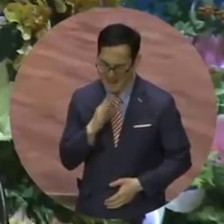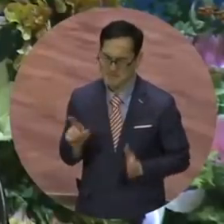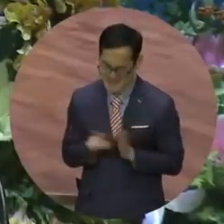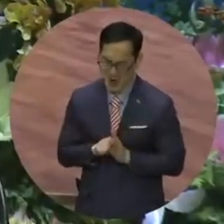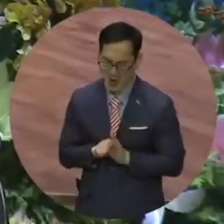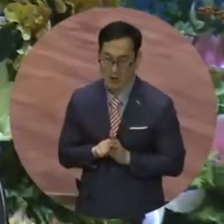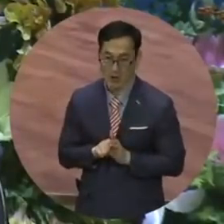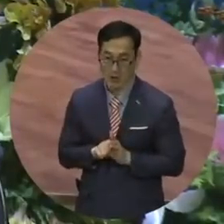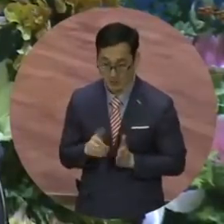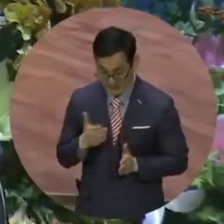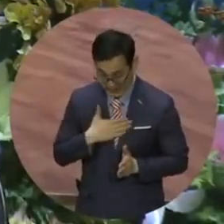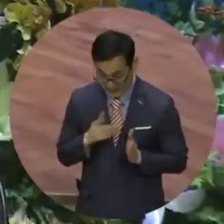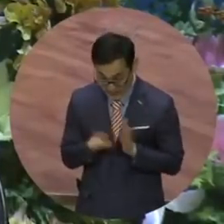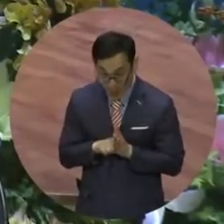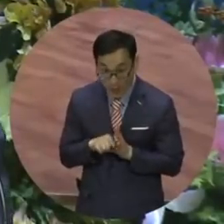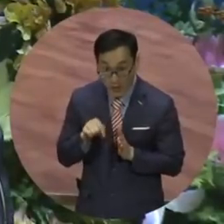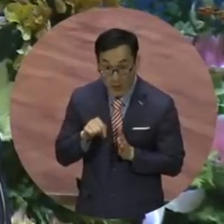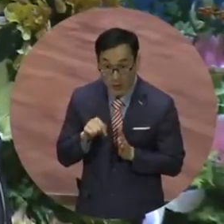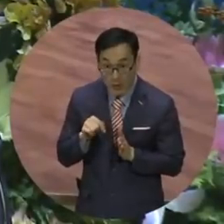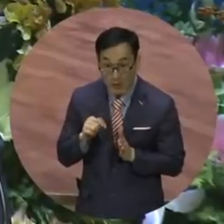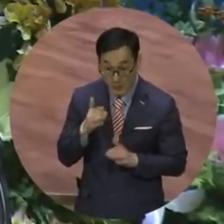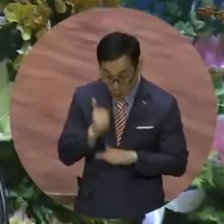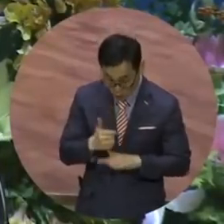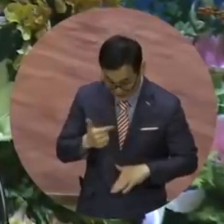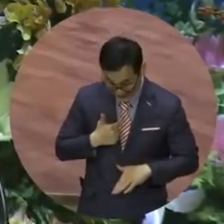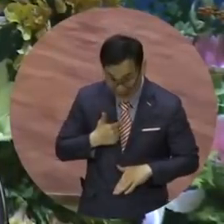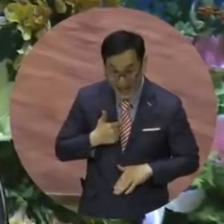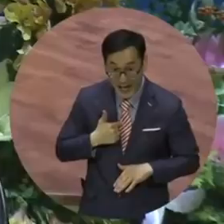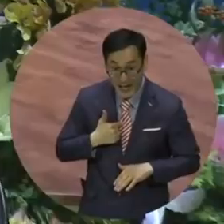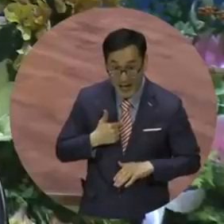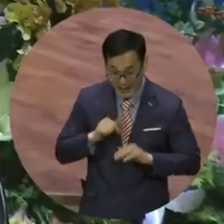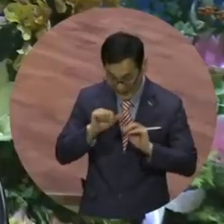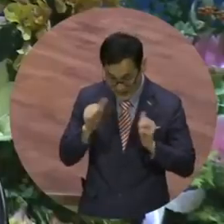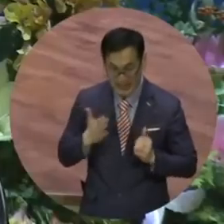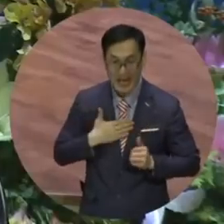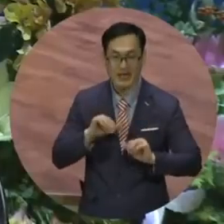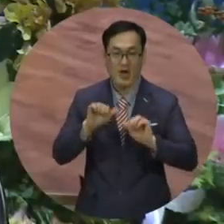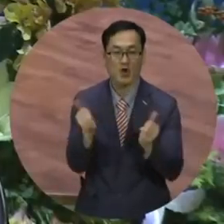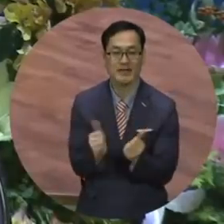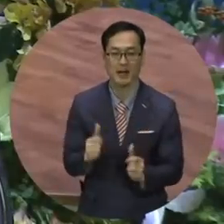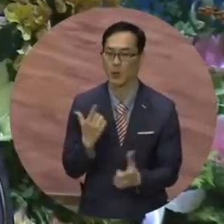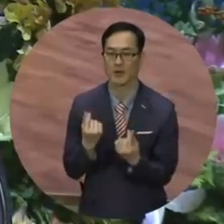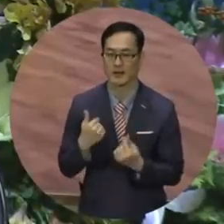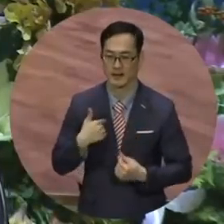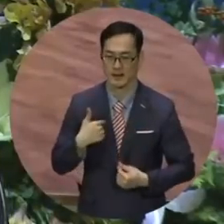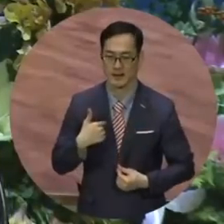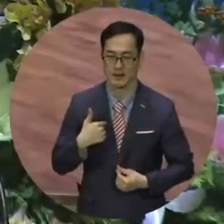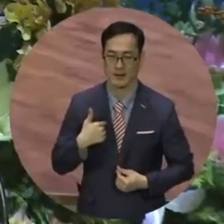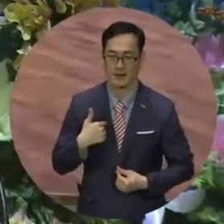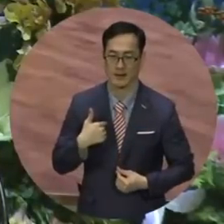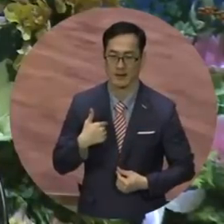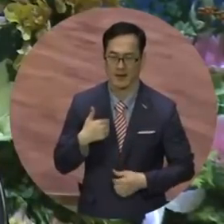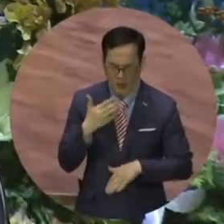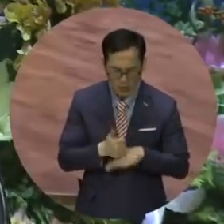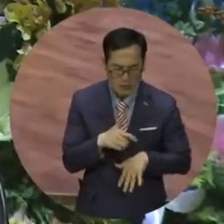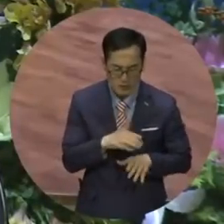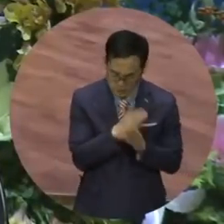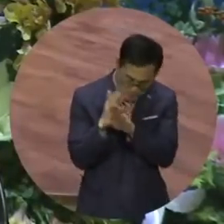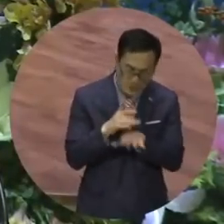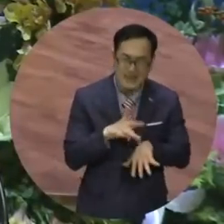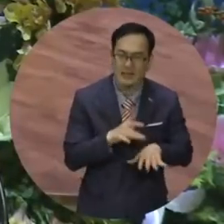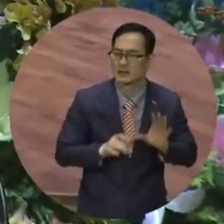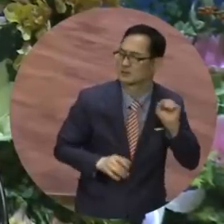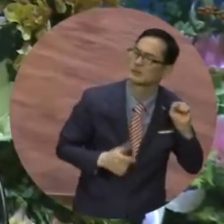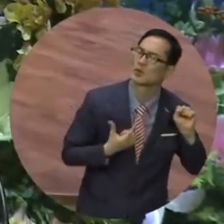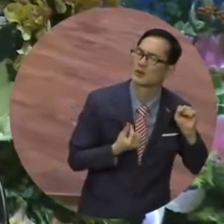거예요. 자기는 내가 믿을 사람 나밖에 없어. 자기가 하나님. 그게 사단이 속이는 방법. 자,